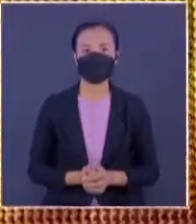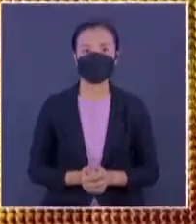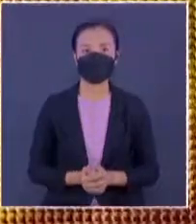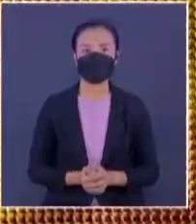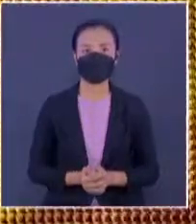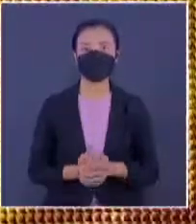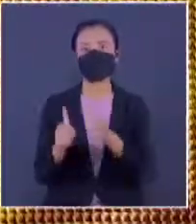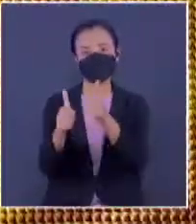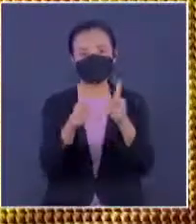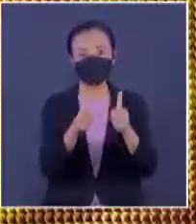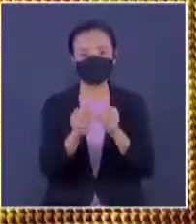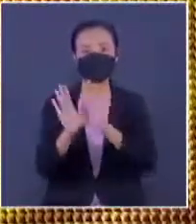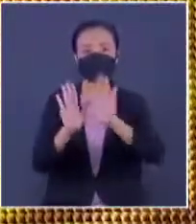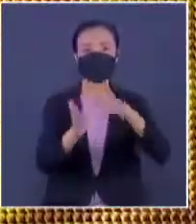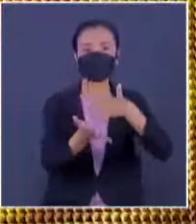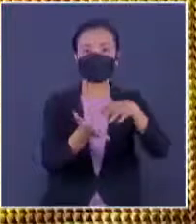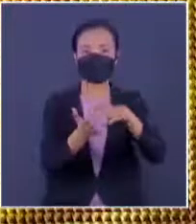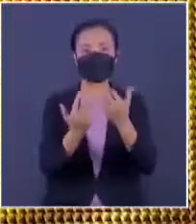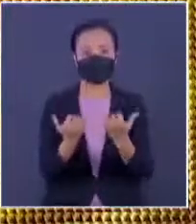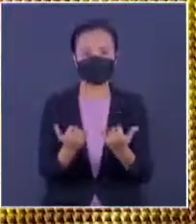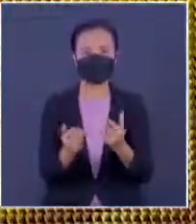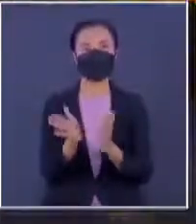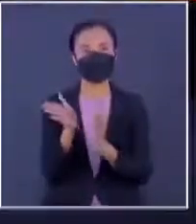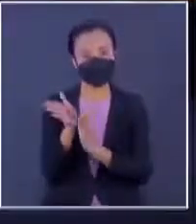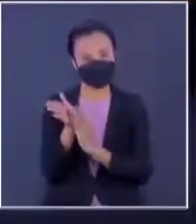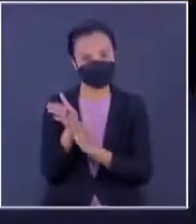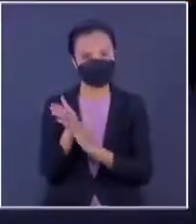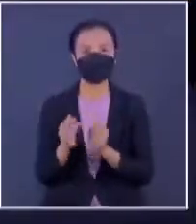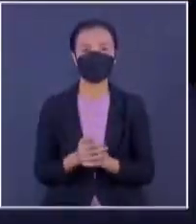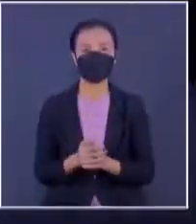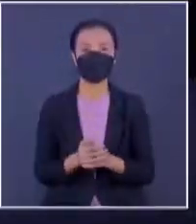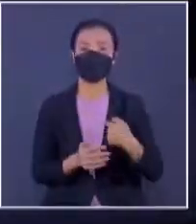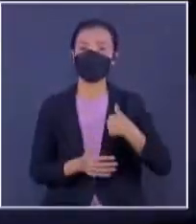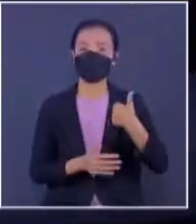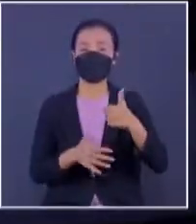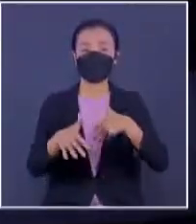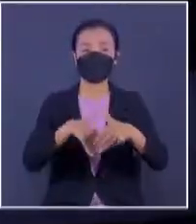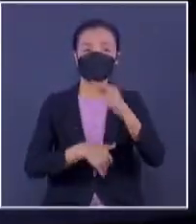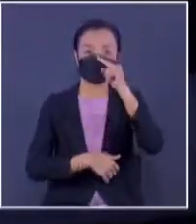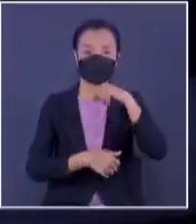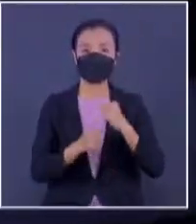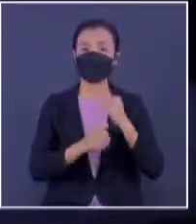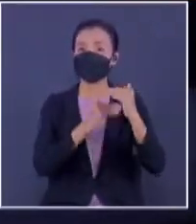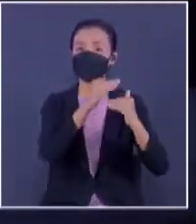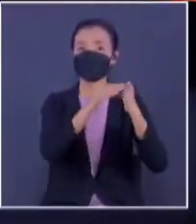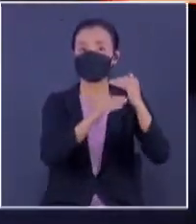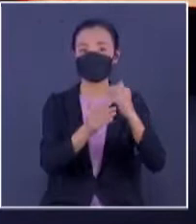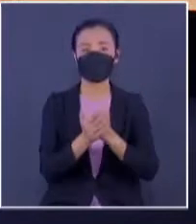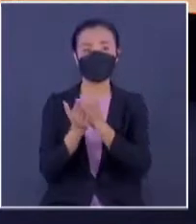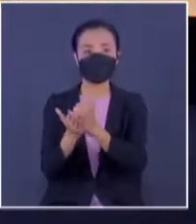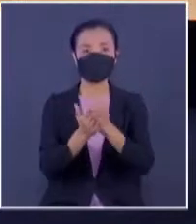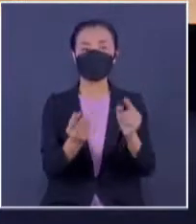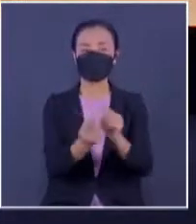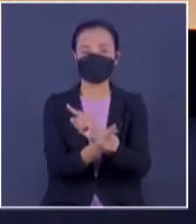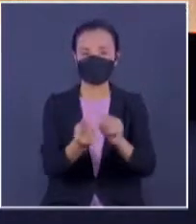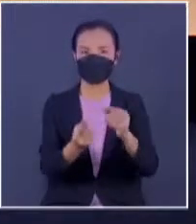ก็เป็นเรื่องราวดีๆนะคะที่นำมาฝากคุณผู้ชมในวันนี้นะคะน่าชื่นชมนะคะในเรื่องของน้ำใจคนไทยค่ะยังเดินหน้าออกมาหลั่งไหลนะคะช่วยเหลือสัง